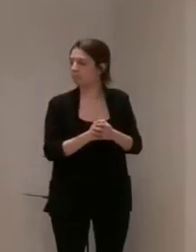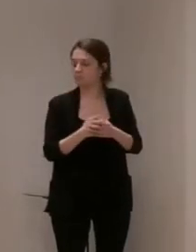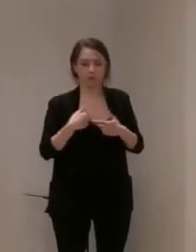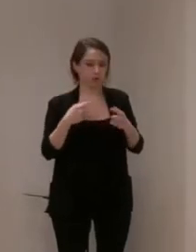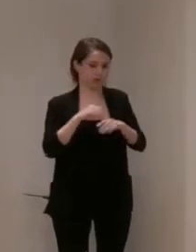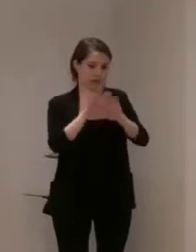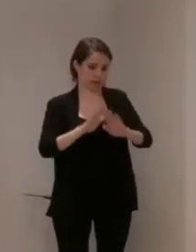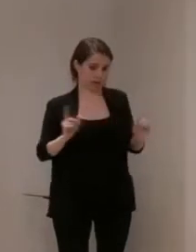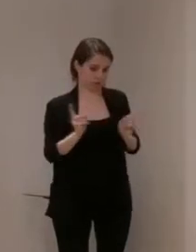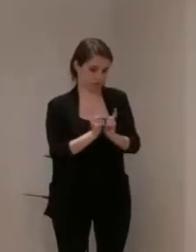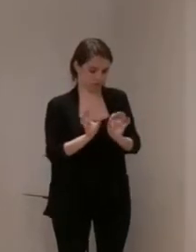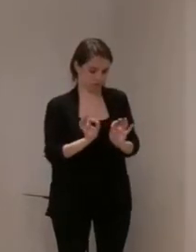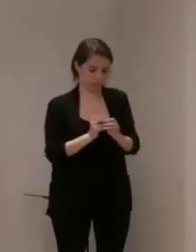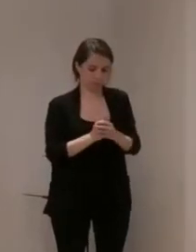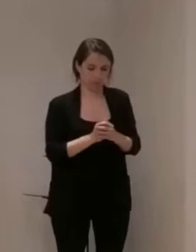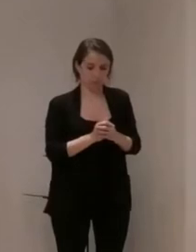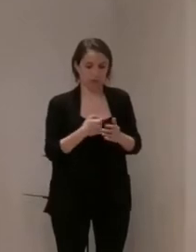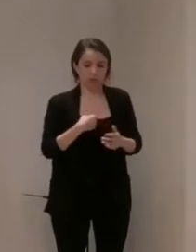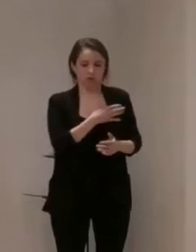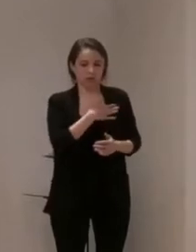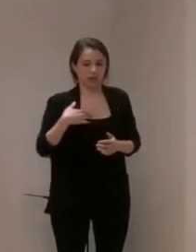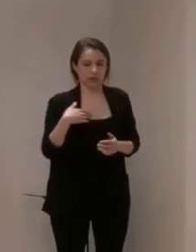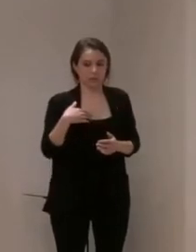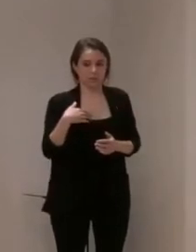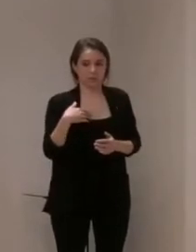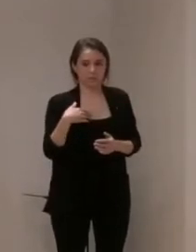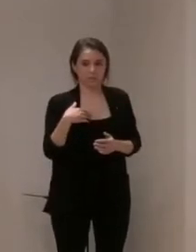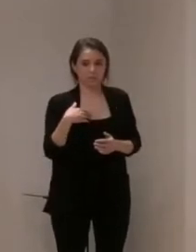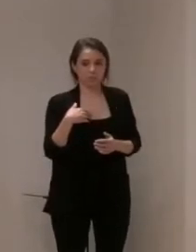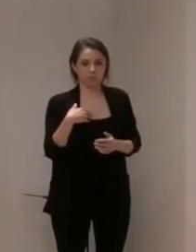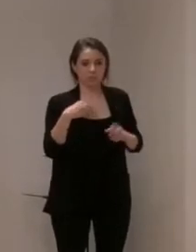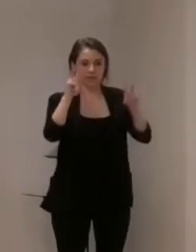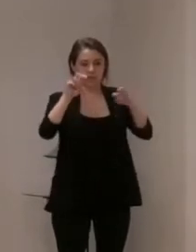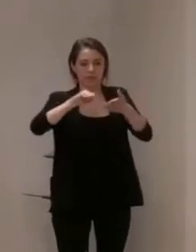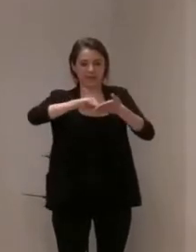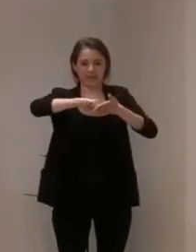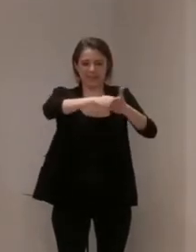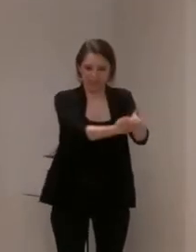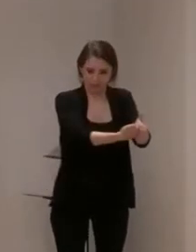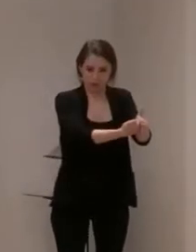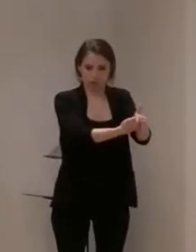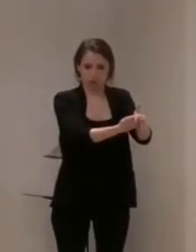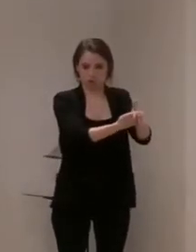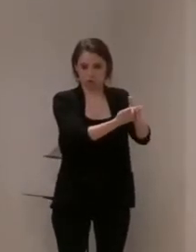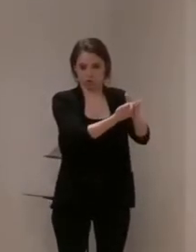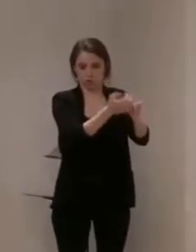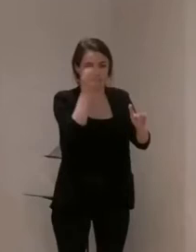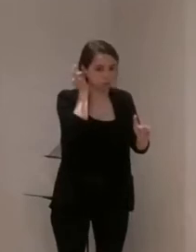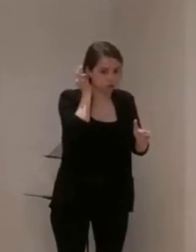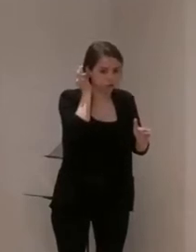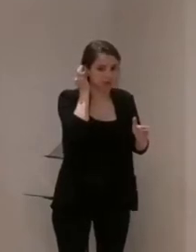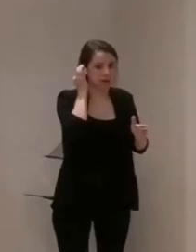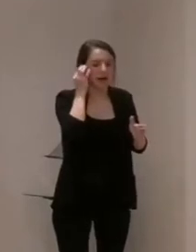Acabaré. I us voldria... La repressió de les dones sempre ha creat la vexació